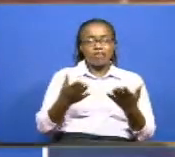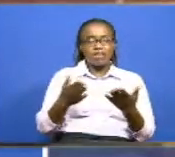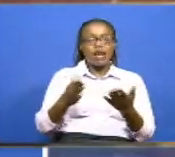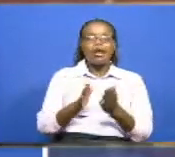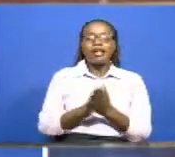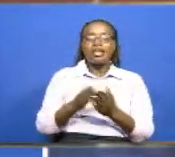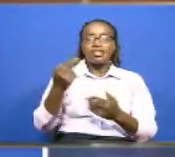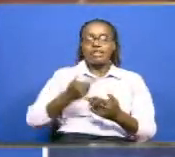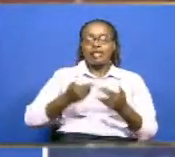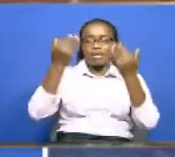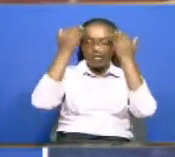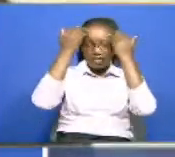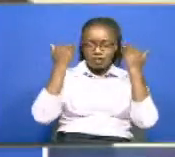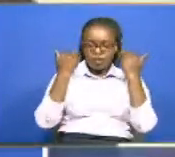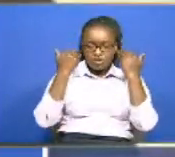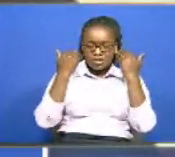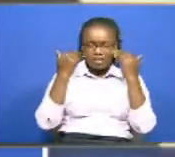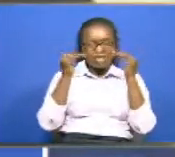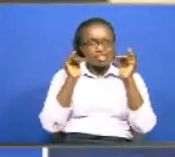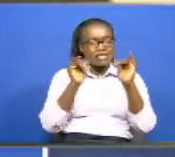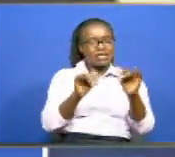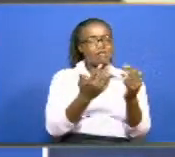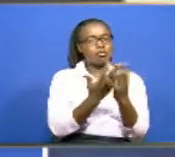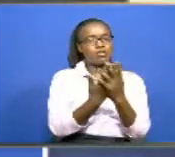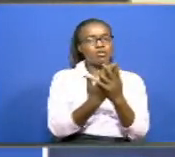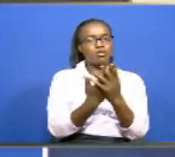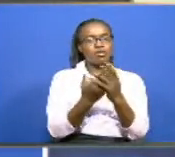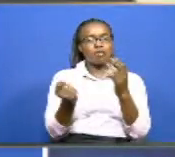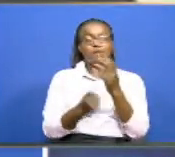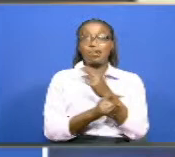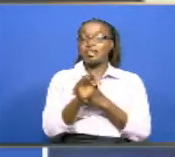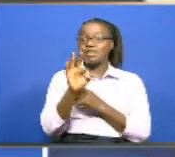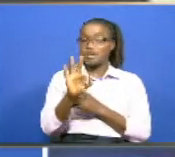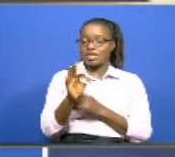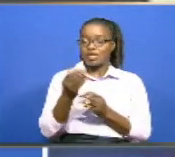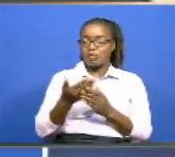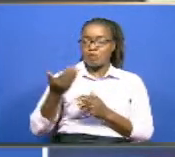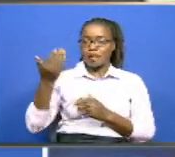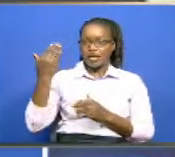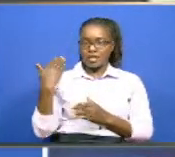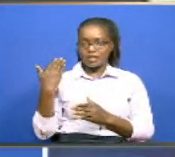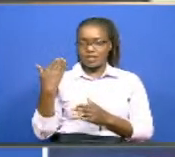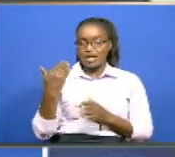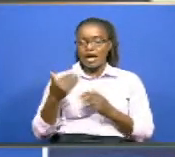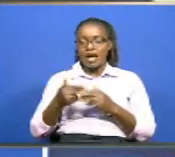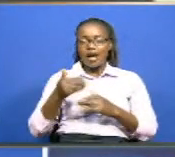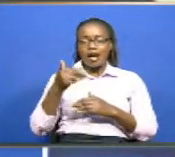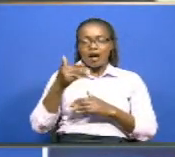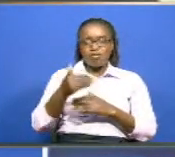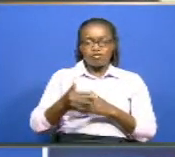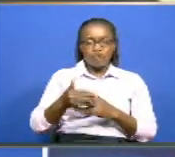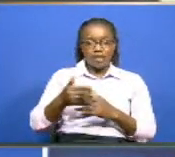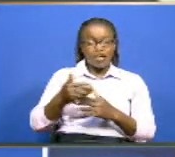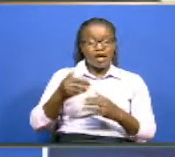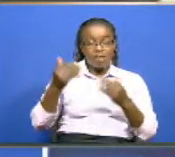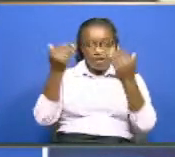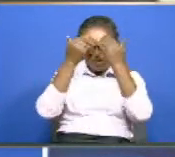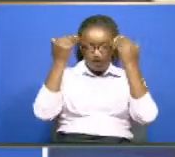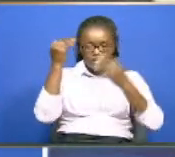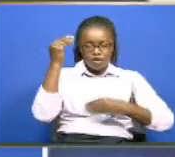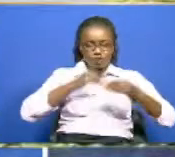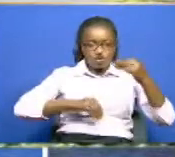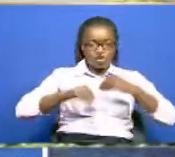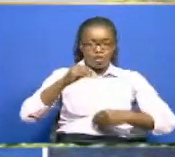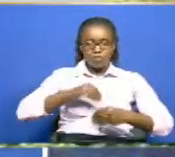kuu. Waluke amekuwa gerezani kwa kipindi cha miezi mitatu iliyopita baada ya mahakama ya kushughulikia kesi za ufisadi kumpata